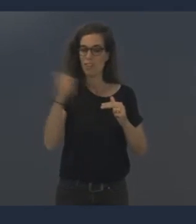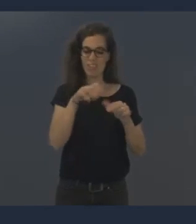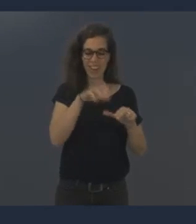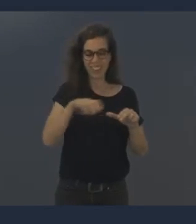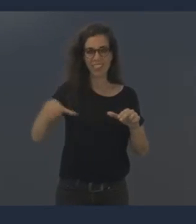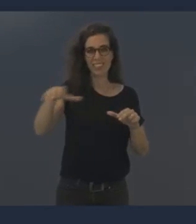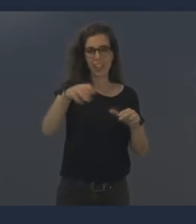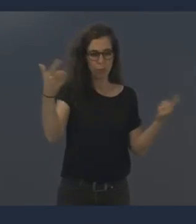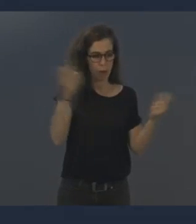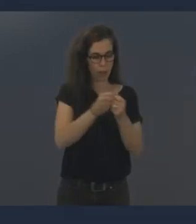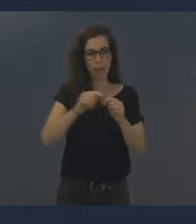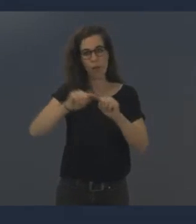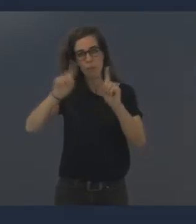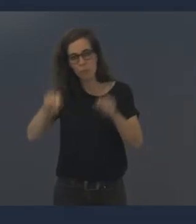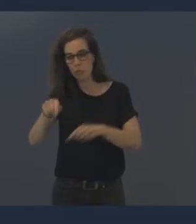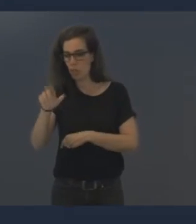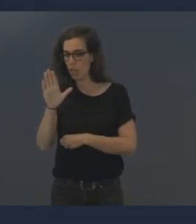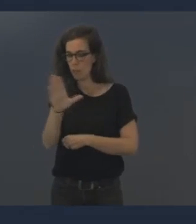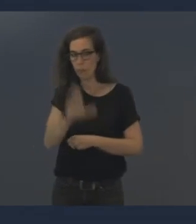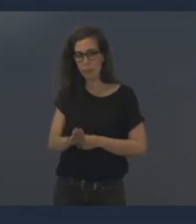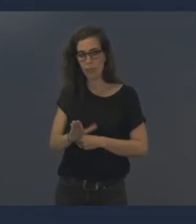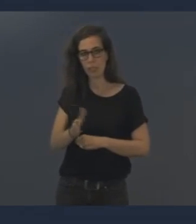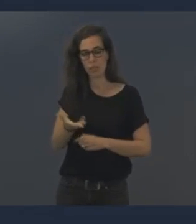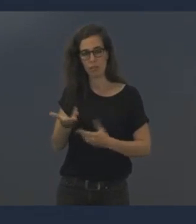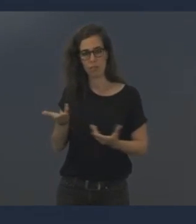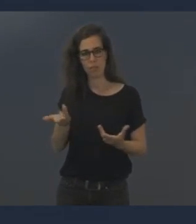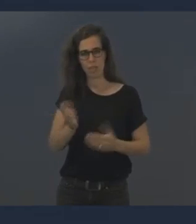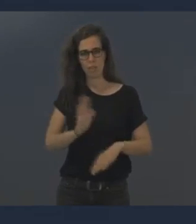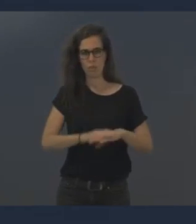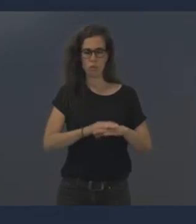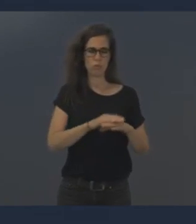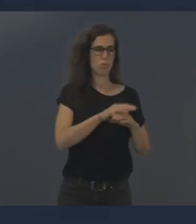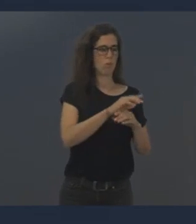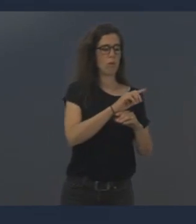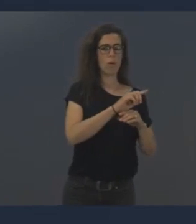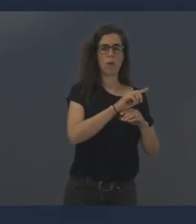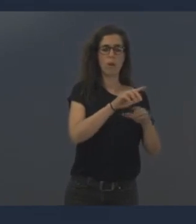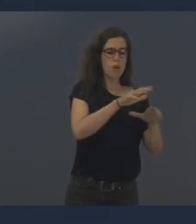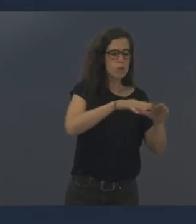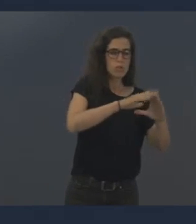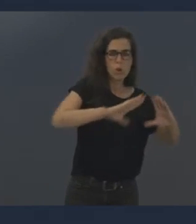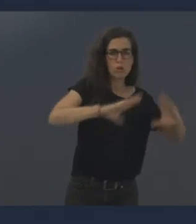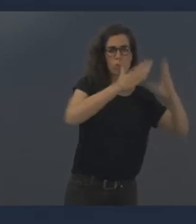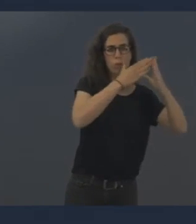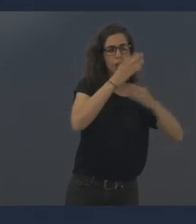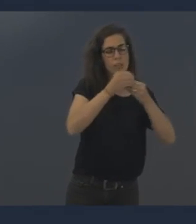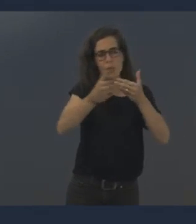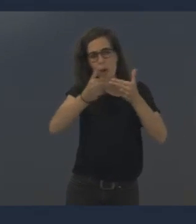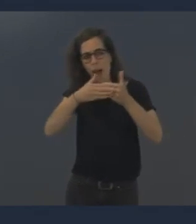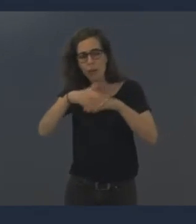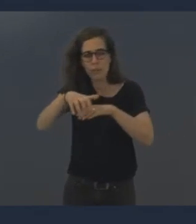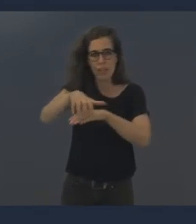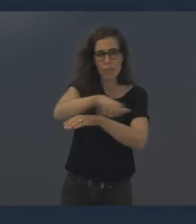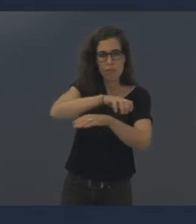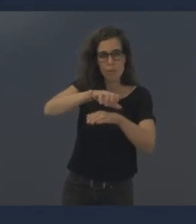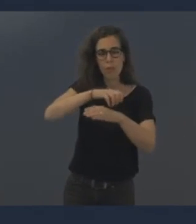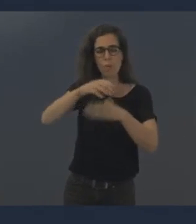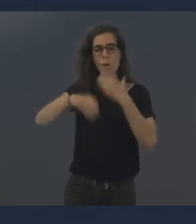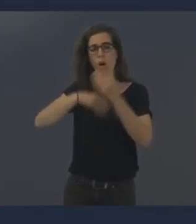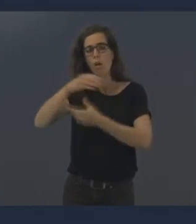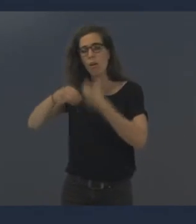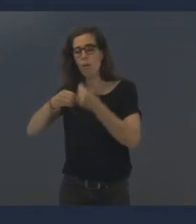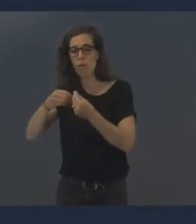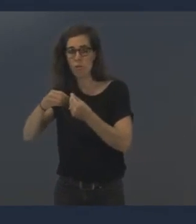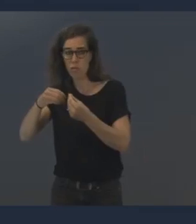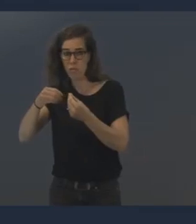notre institution propose la même chose que l'on soit en zone de montagne, en périphérie de métropole, dans des territoires en déprise démographique ou en